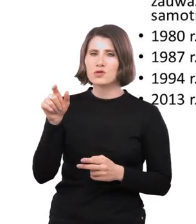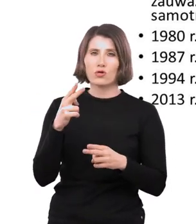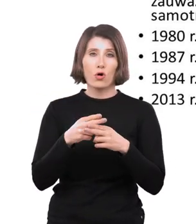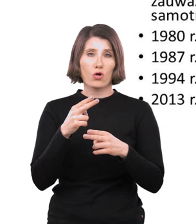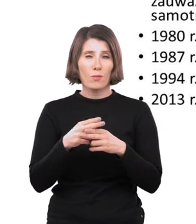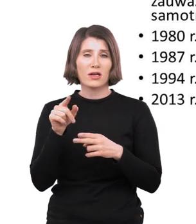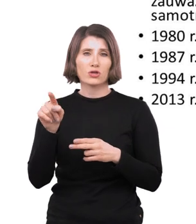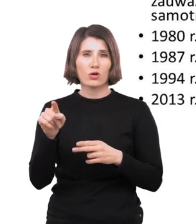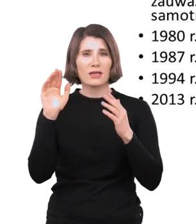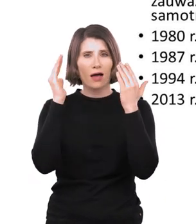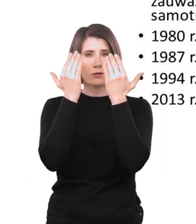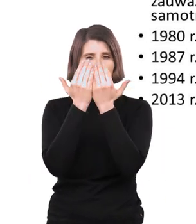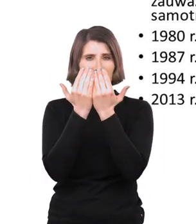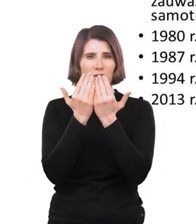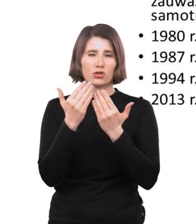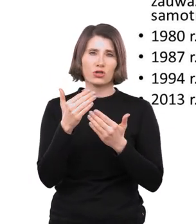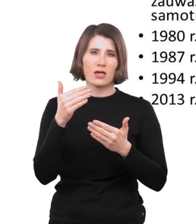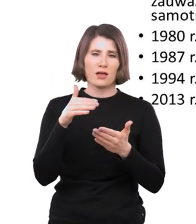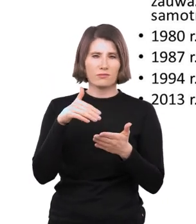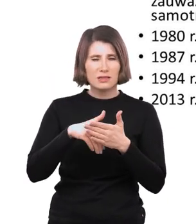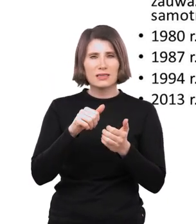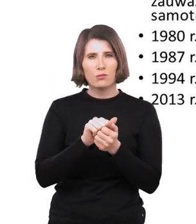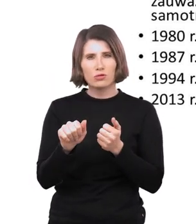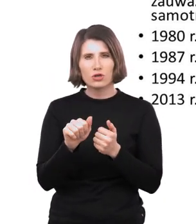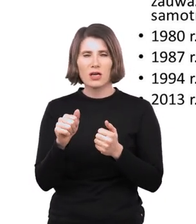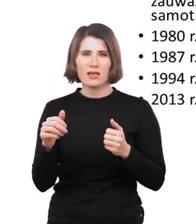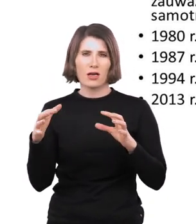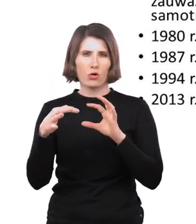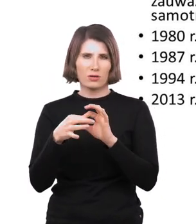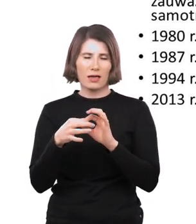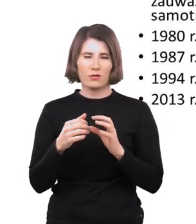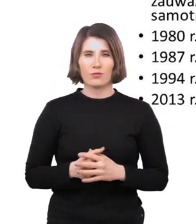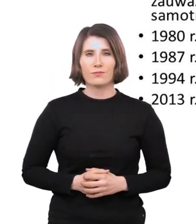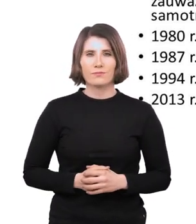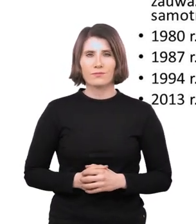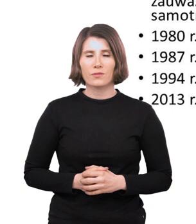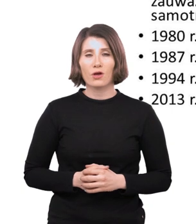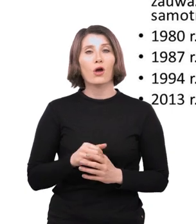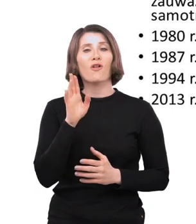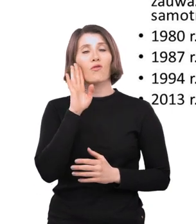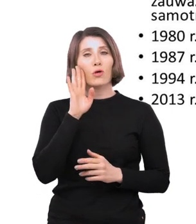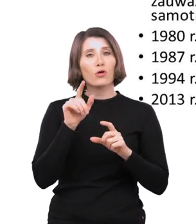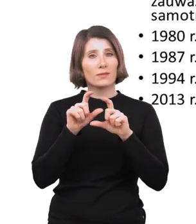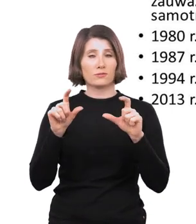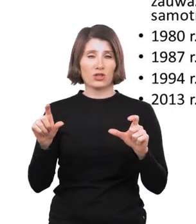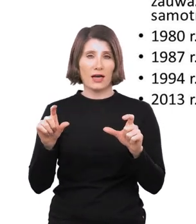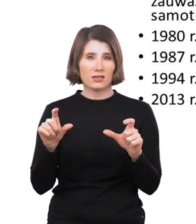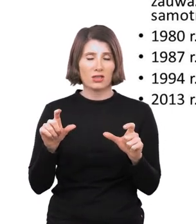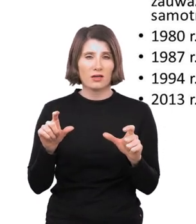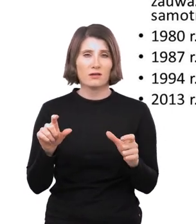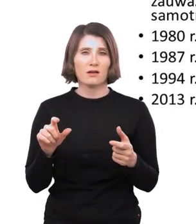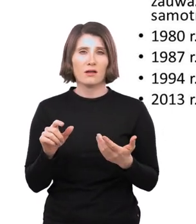nazwał autystyczne zaburzenia kontaktu afektywnego. Mniej więcej w tym samym czasie